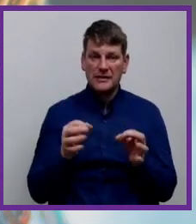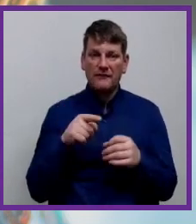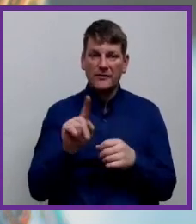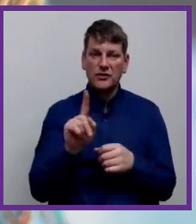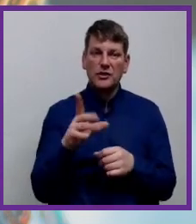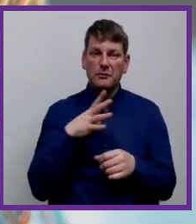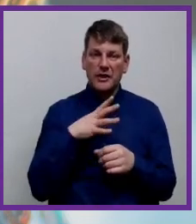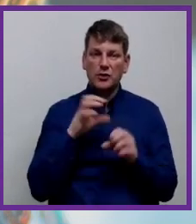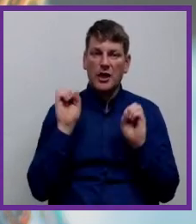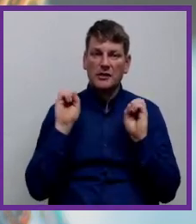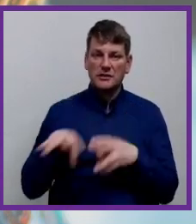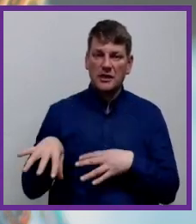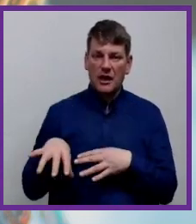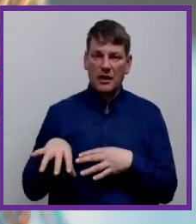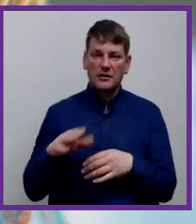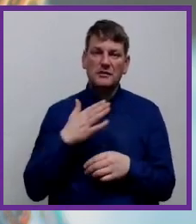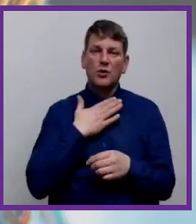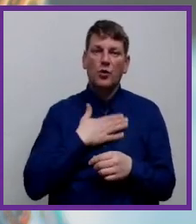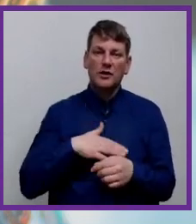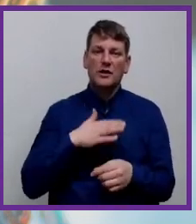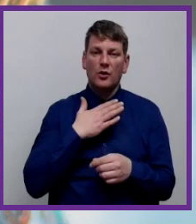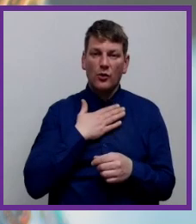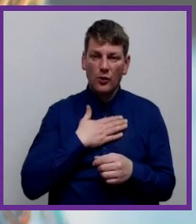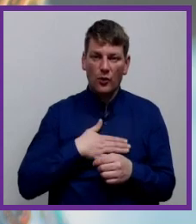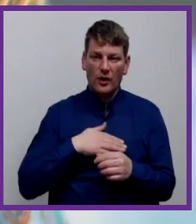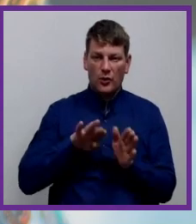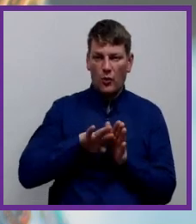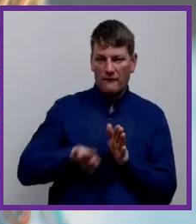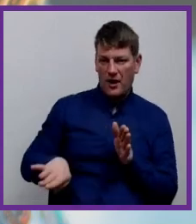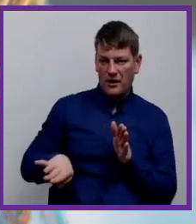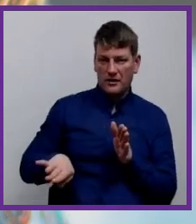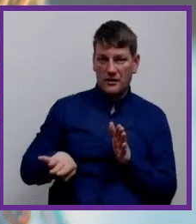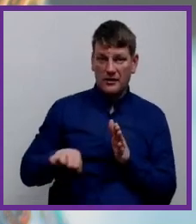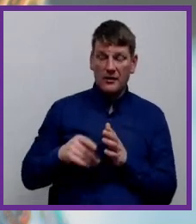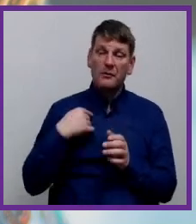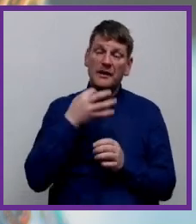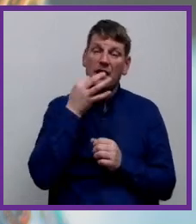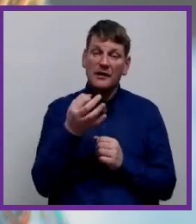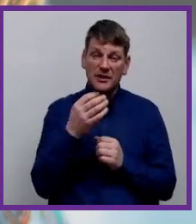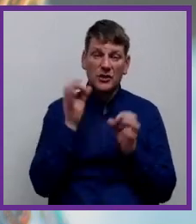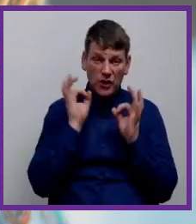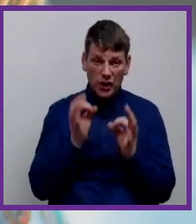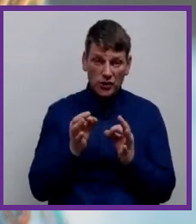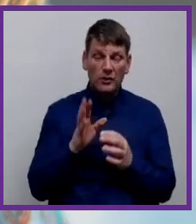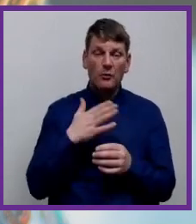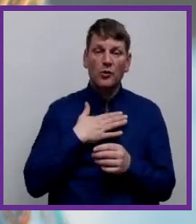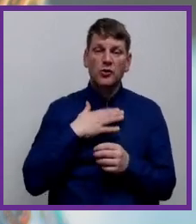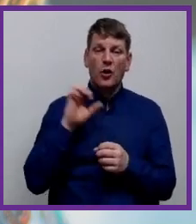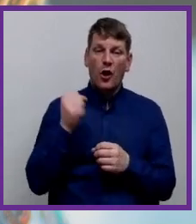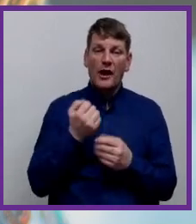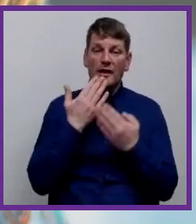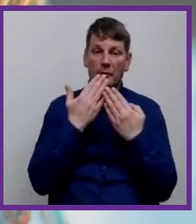bijušas atstātas ļoti, ļoti novārtā. Un man jāsaka tiešām paldies kolēģiem un